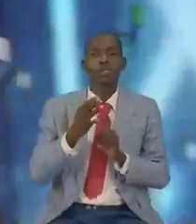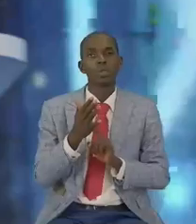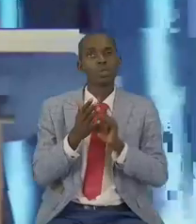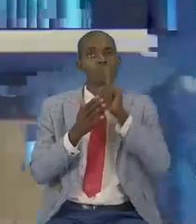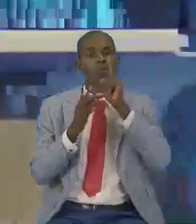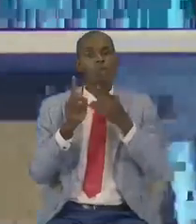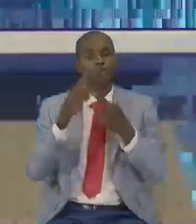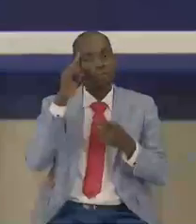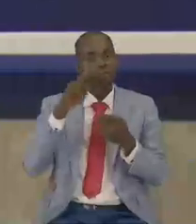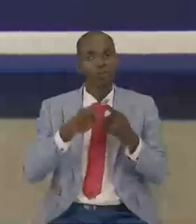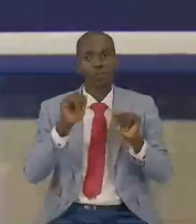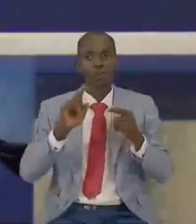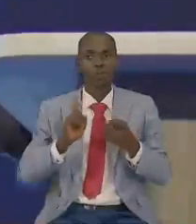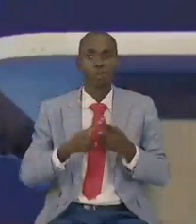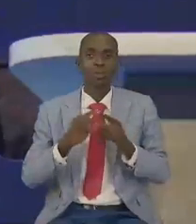atteindre sa gloire.